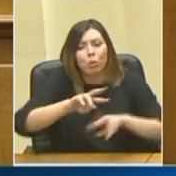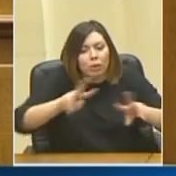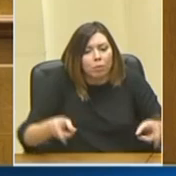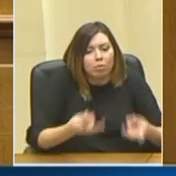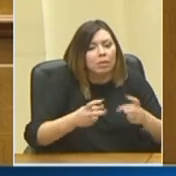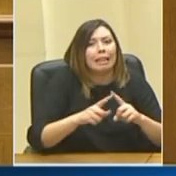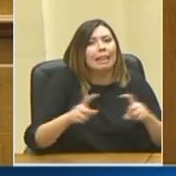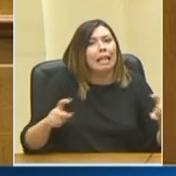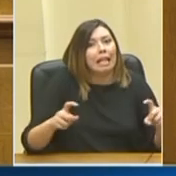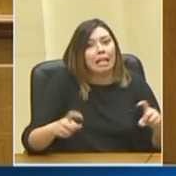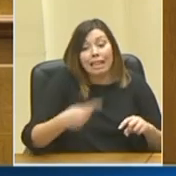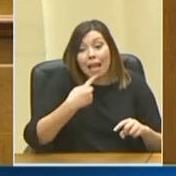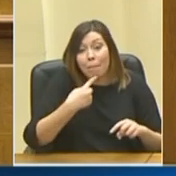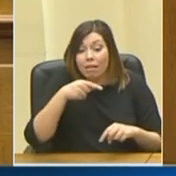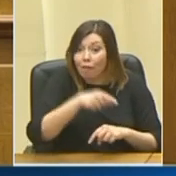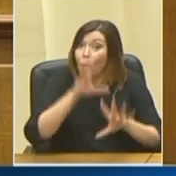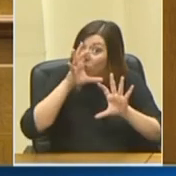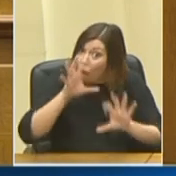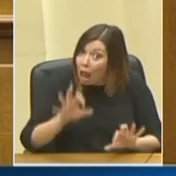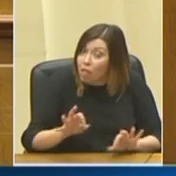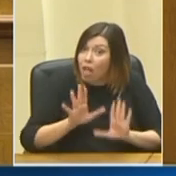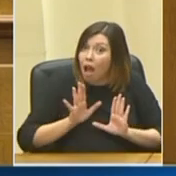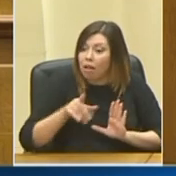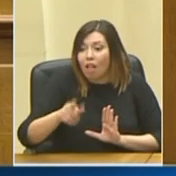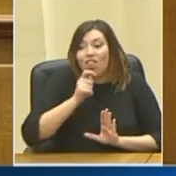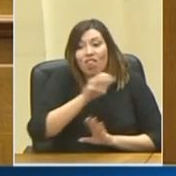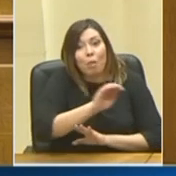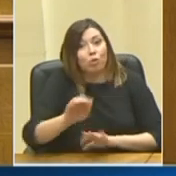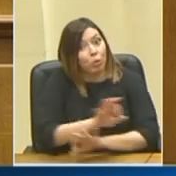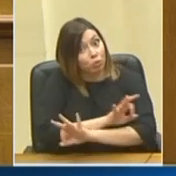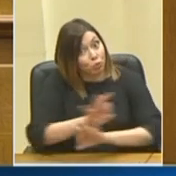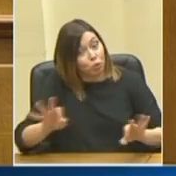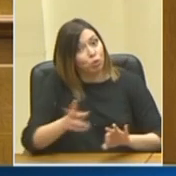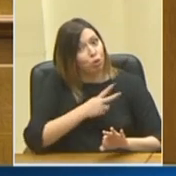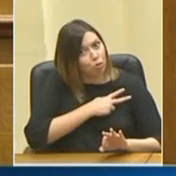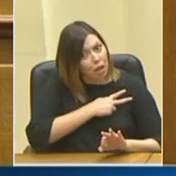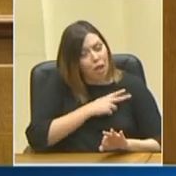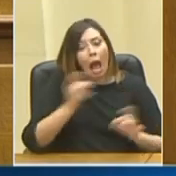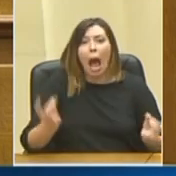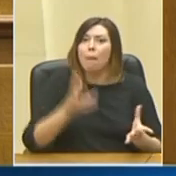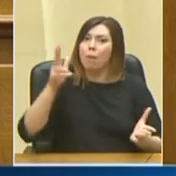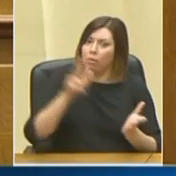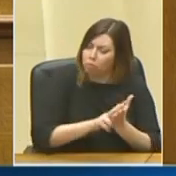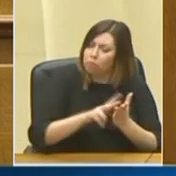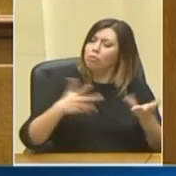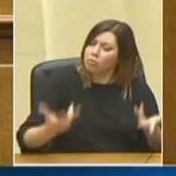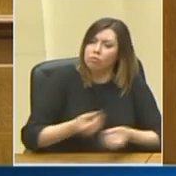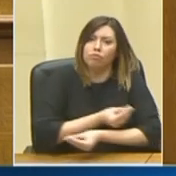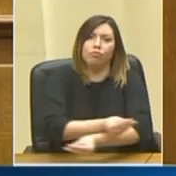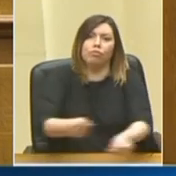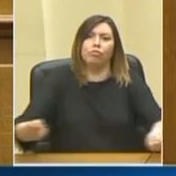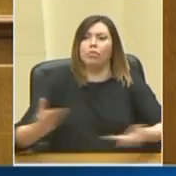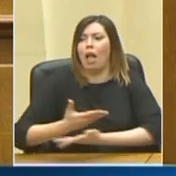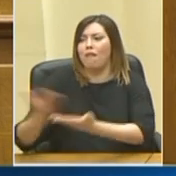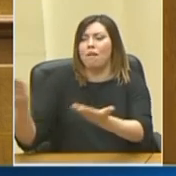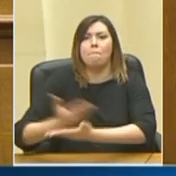να κρίνει την εντυμότητα της δημοσκόπησης και μετά να μπορεί η κάθε Καθημερινή, η κάθε Ελευθεροτυπία, δεν ξέρω ποιες είναι